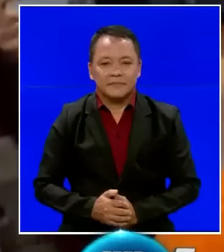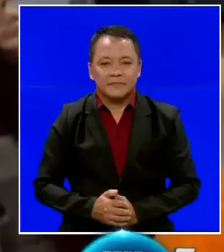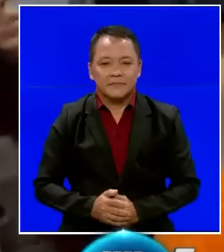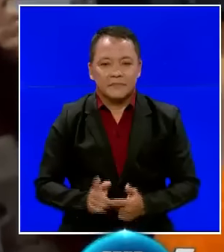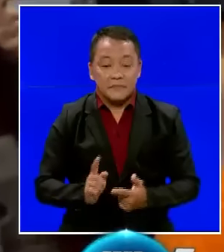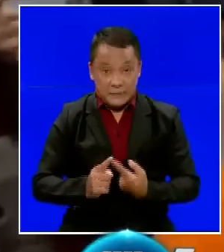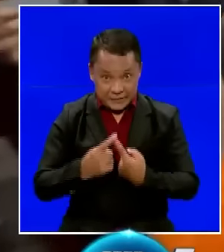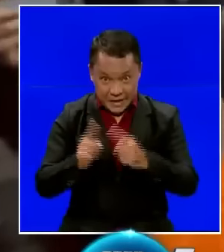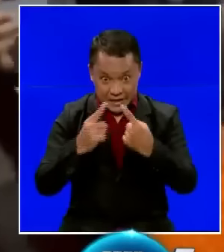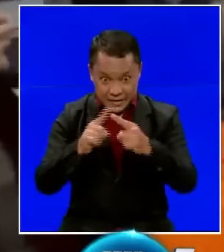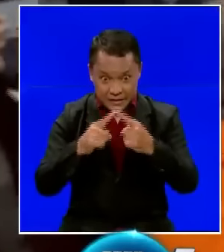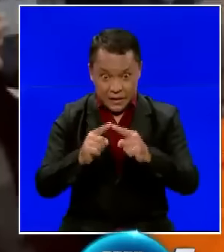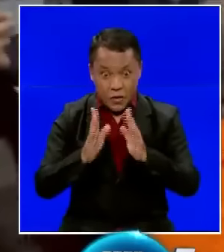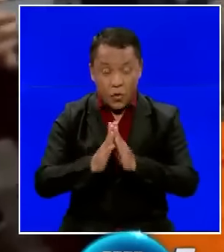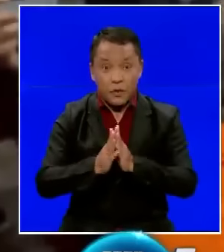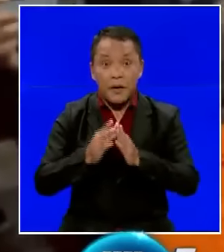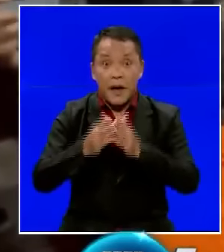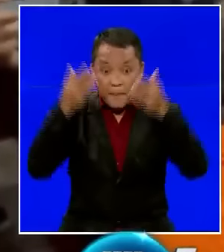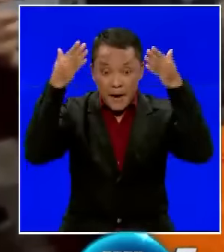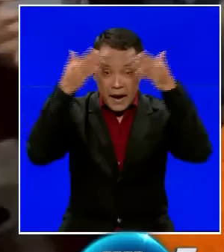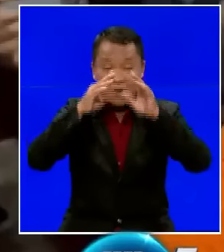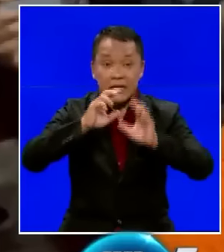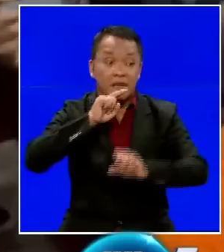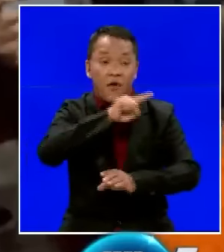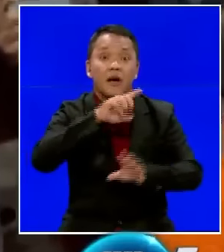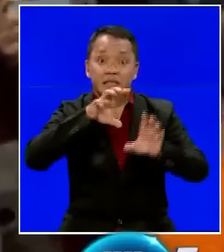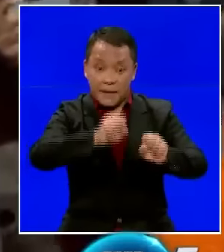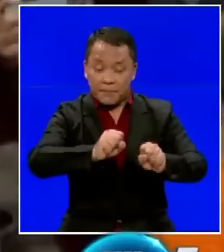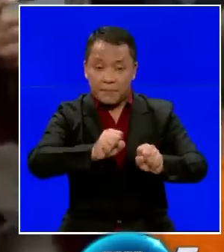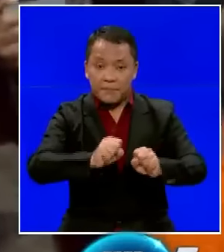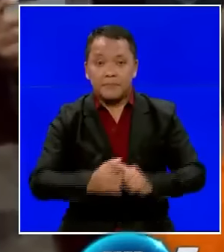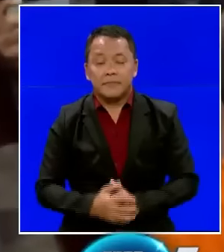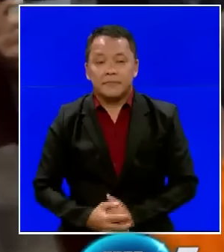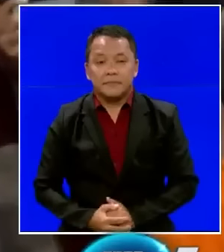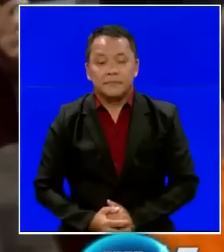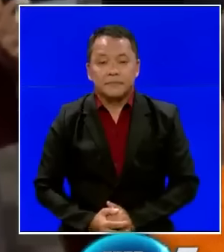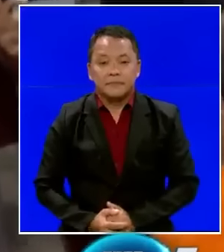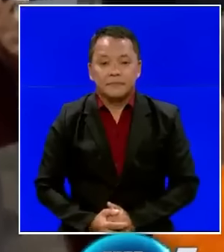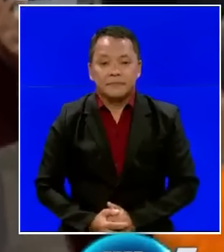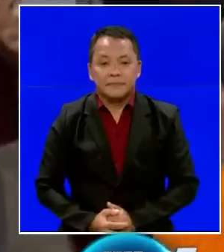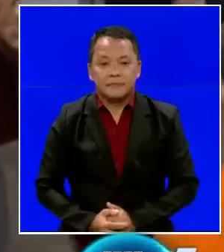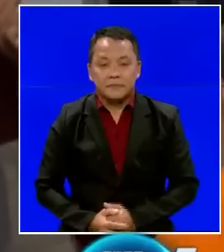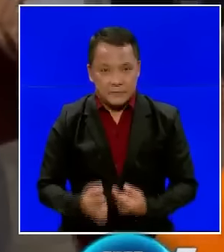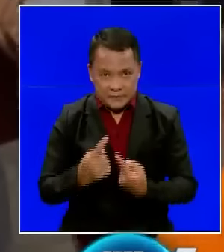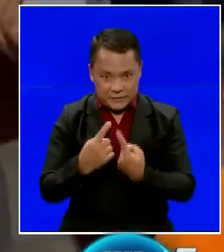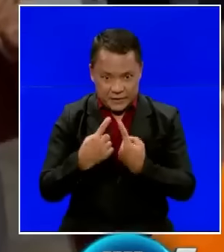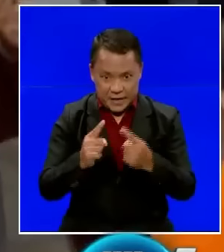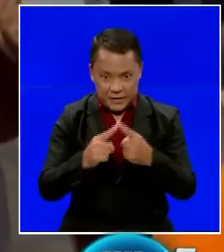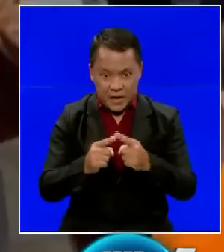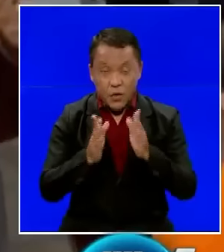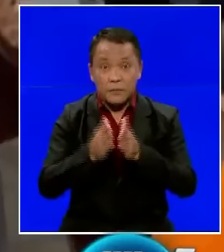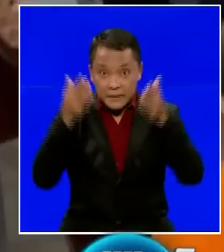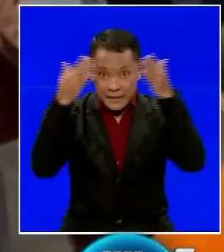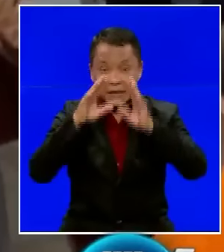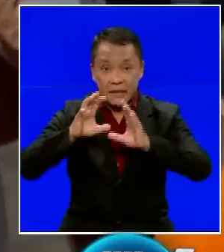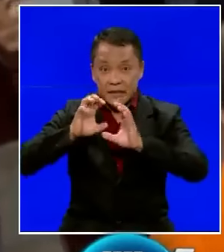มีสองไหน มันไม่ใช่เพราะเรื่องนั้นคนที่บาหลีแจ้งจับผมไม่ครับไม่ใช่เรื่องนั้นคนที่บาหลีแ